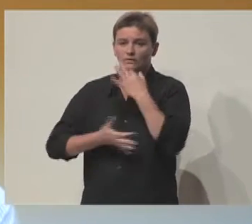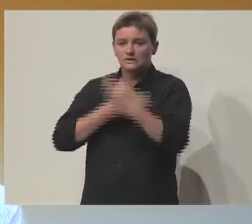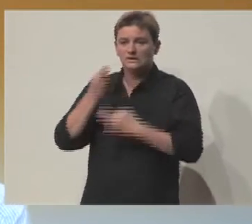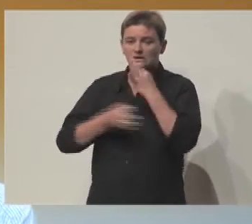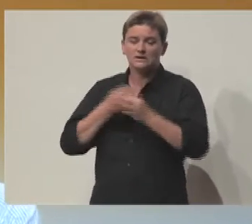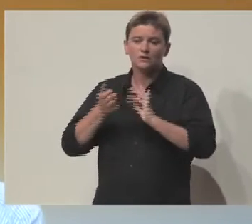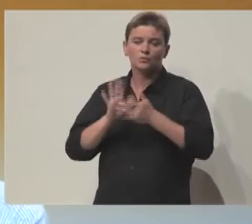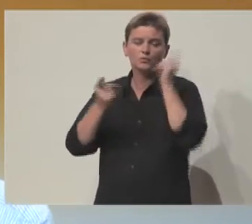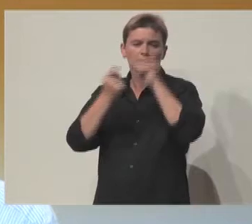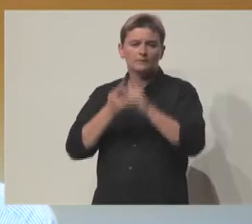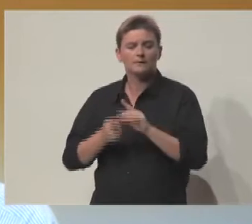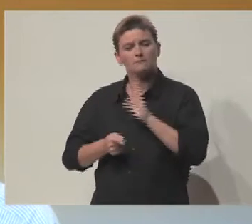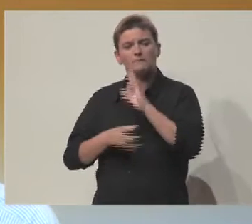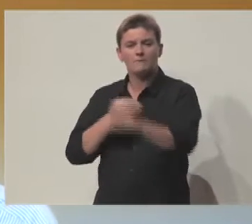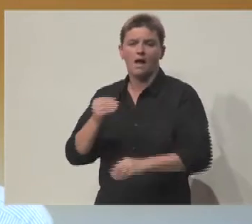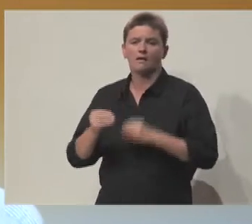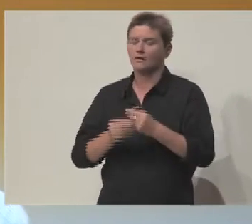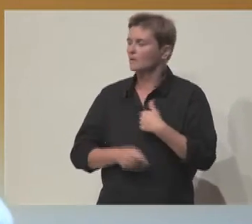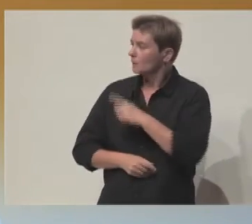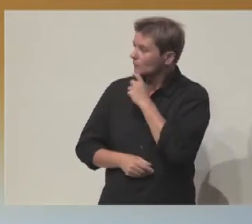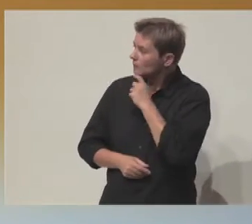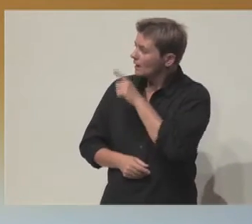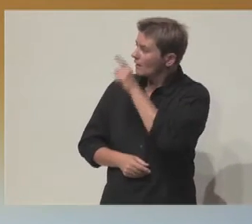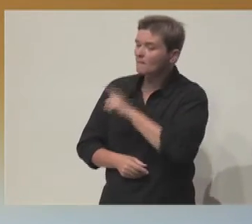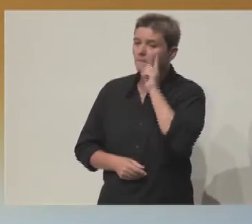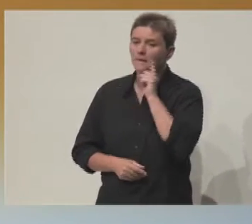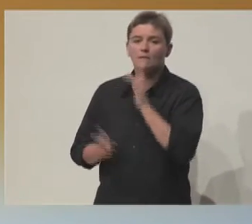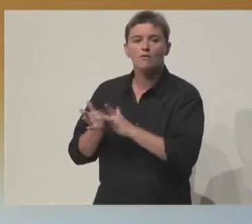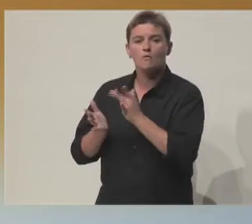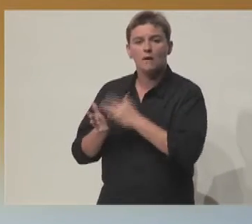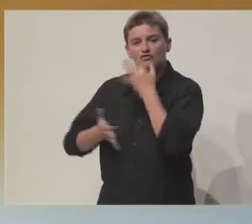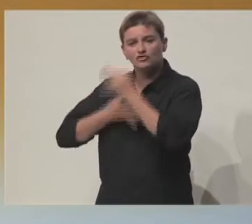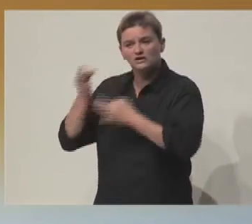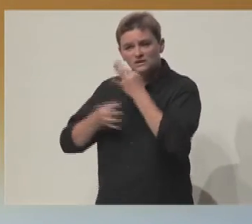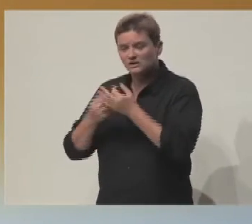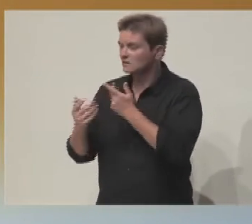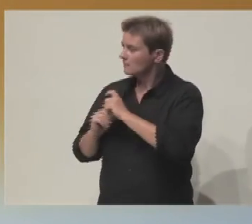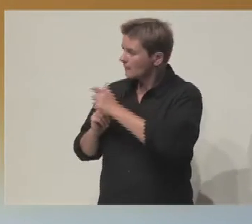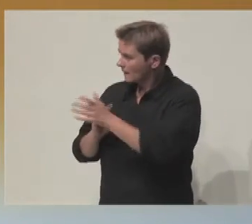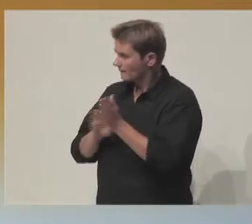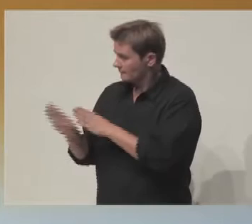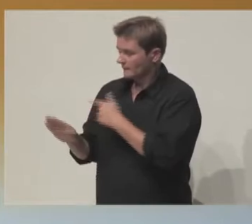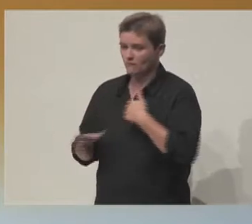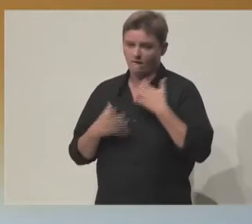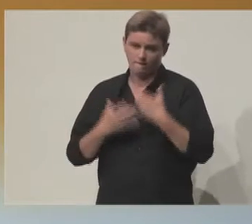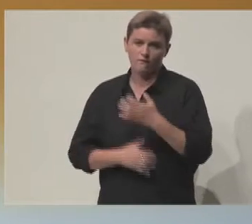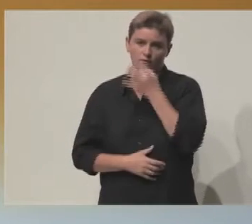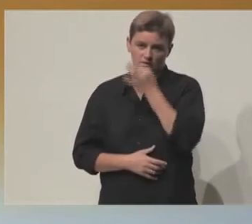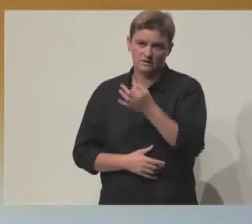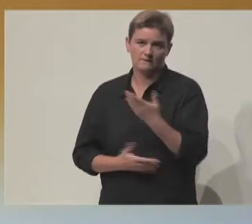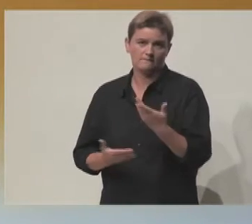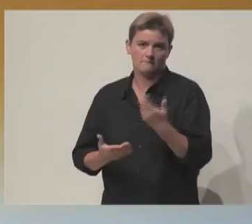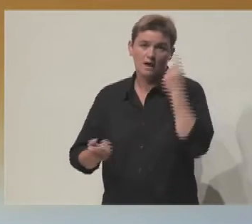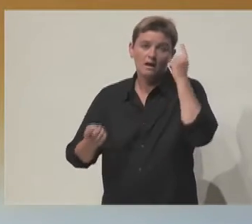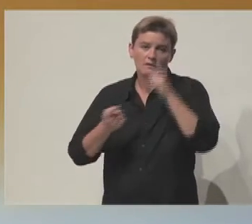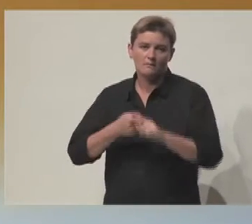planétaires corinne en a déjà énuméré quelques unes olivier nos six mois je veux vous dire quelles sont les questions